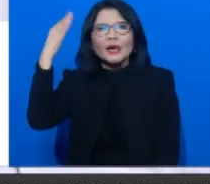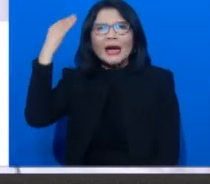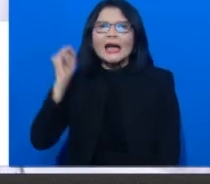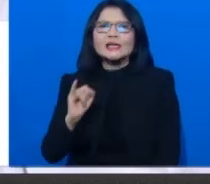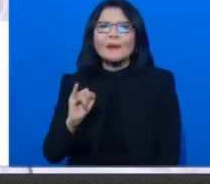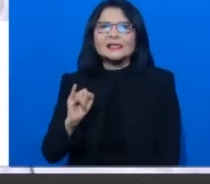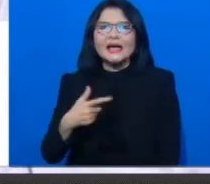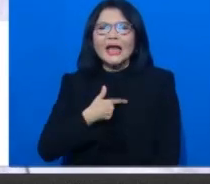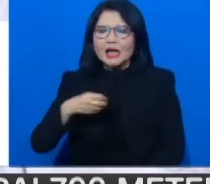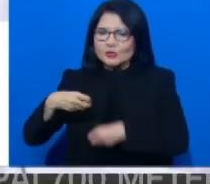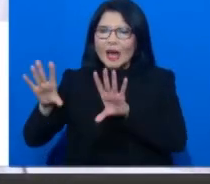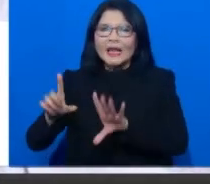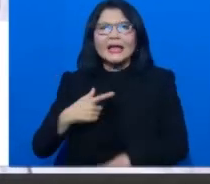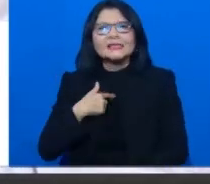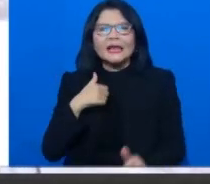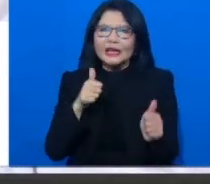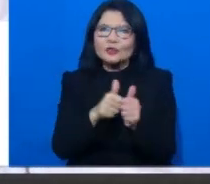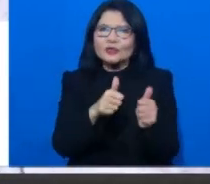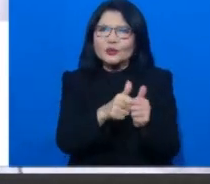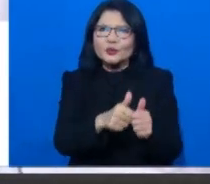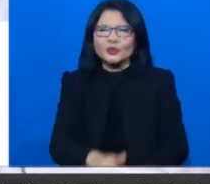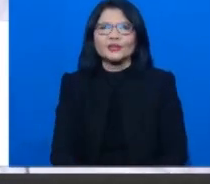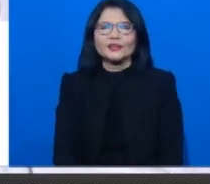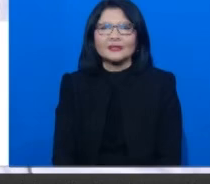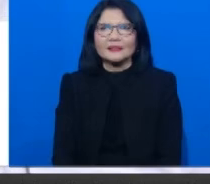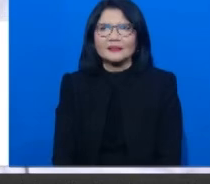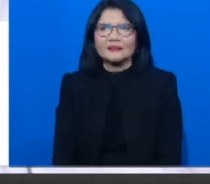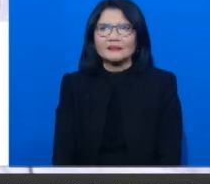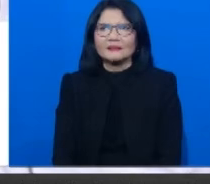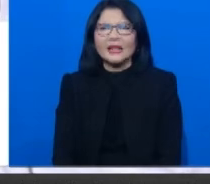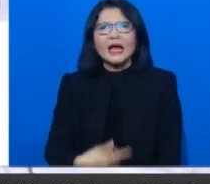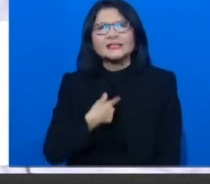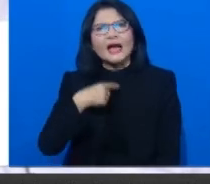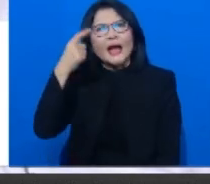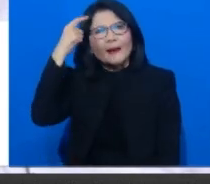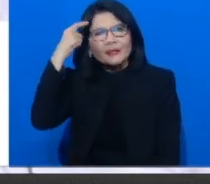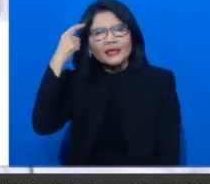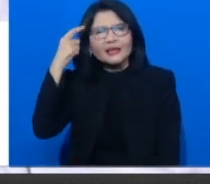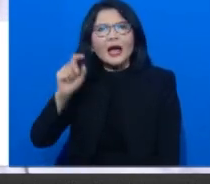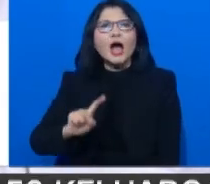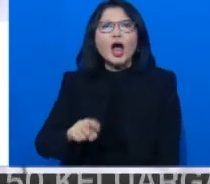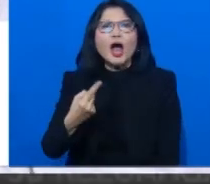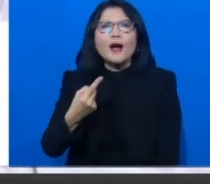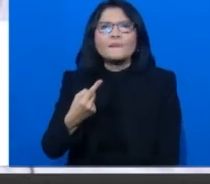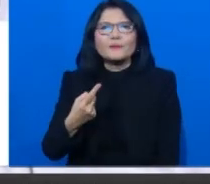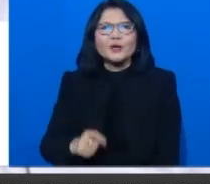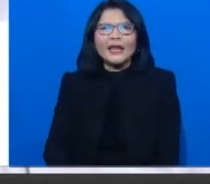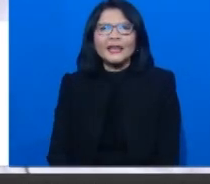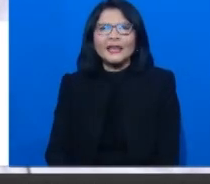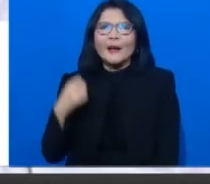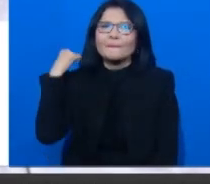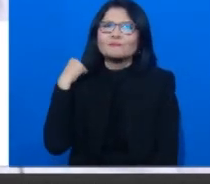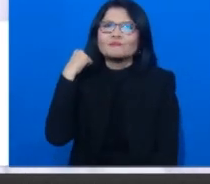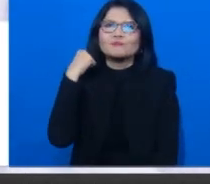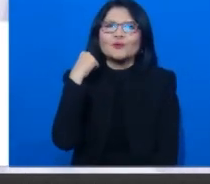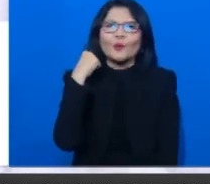ikutin. Udah beberapa hari ikutin, terus kita baru bikin pikulan tuh,